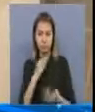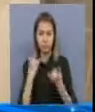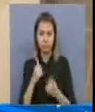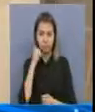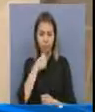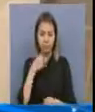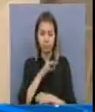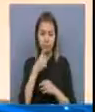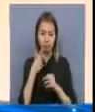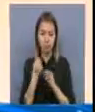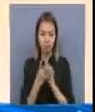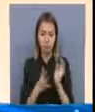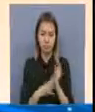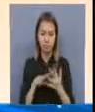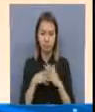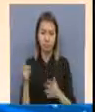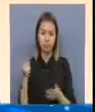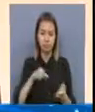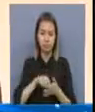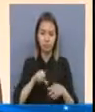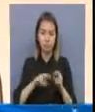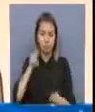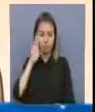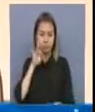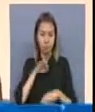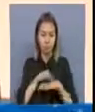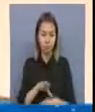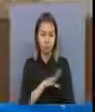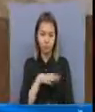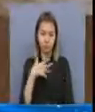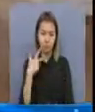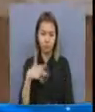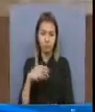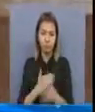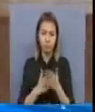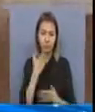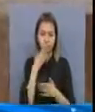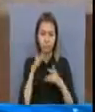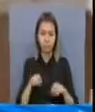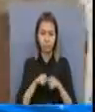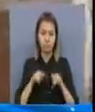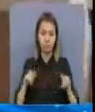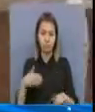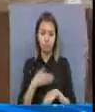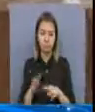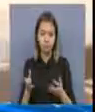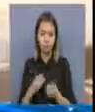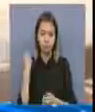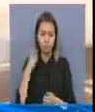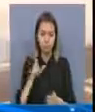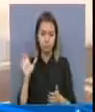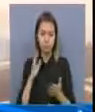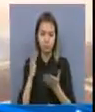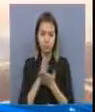жылы жобаға 192 зеренділік қатысып, арнайы оқыту курсынан өтсе, оның 50 шақтысы жекесін дамытуға несие алды. Елбасының 5